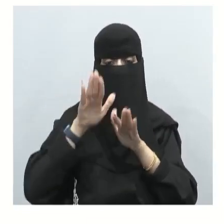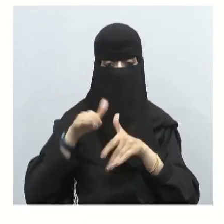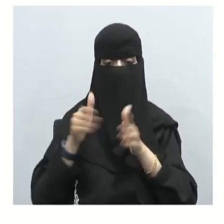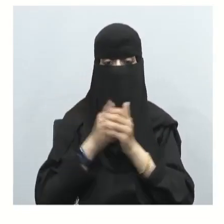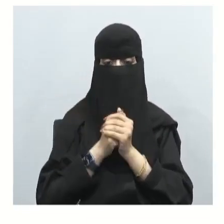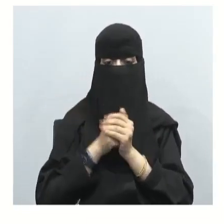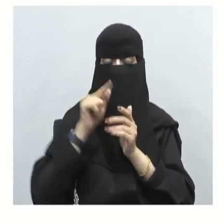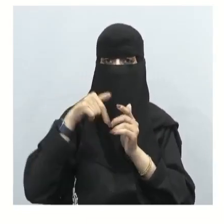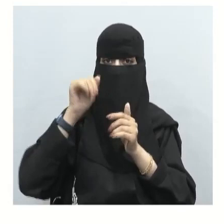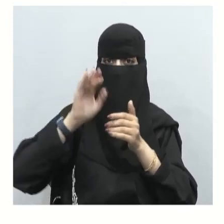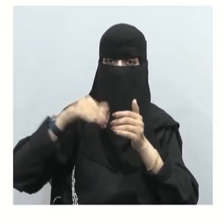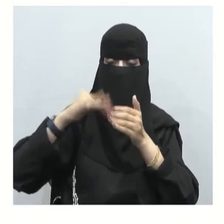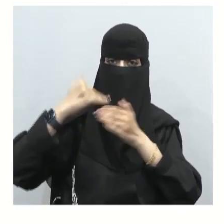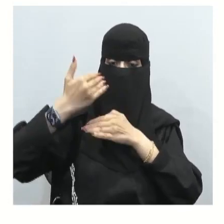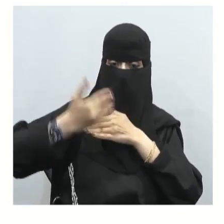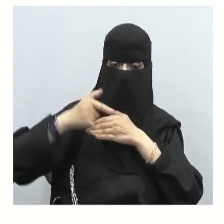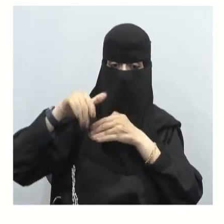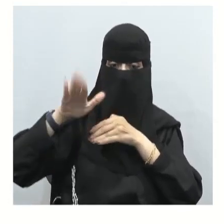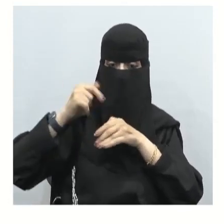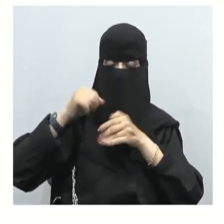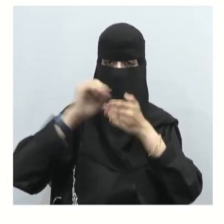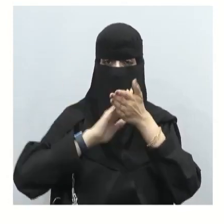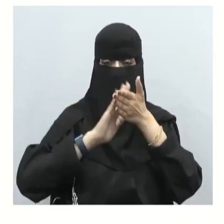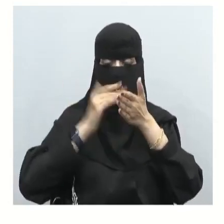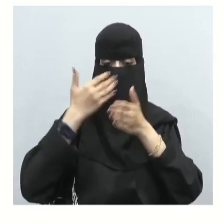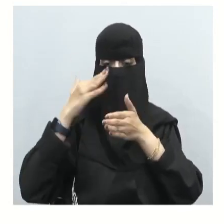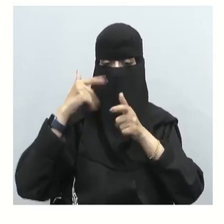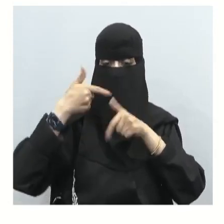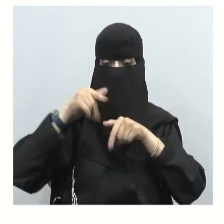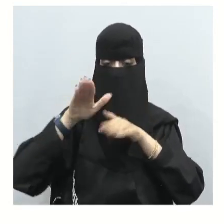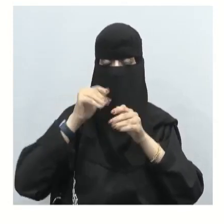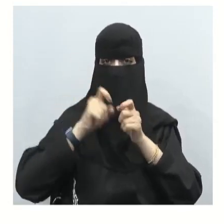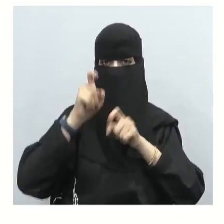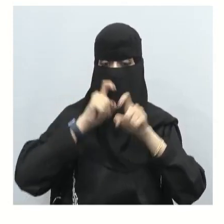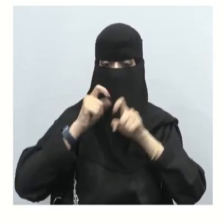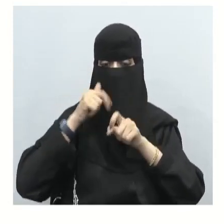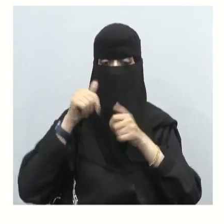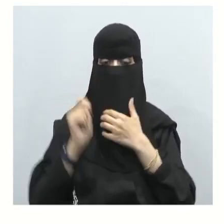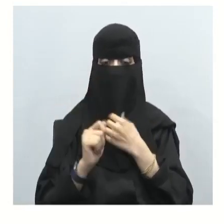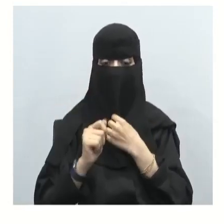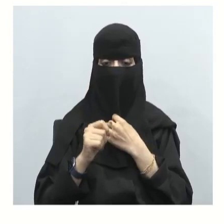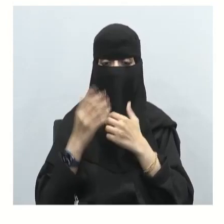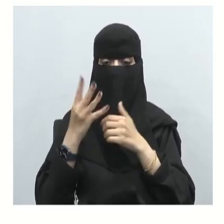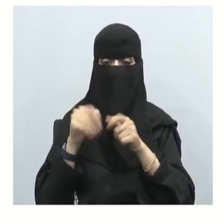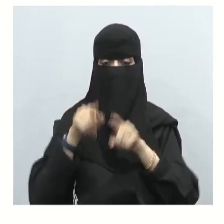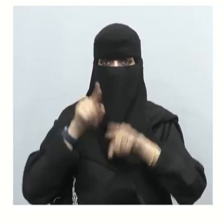اذا السطوح المسطول الملساء او السطوح اللامعه تولد ضوء مستقطب